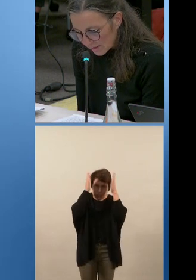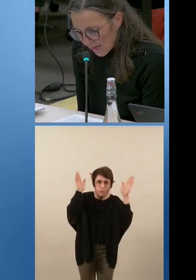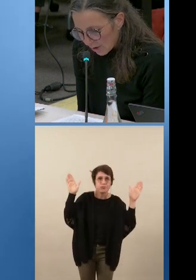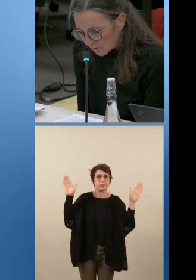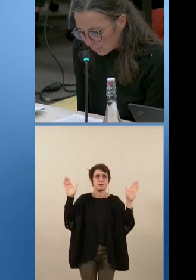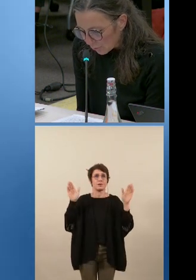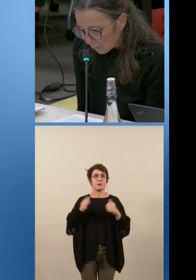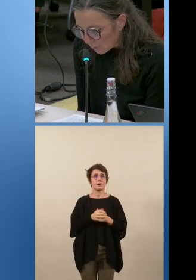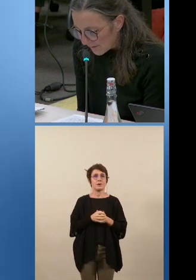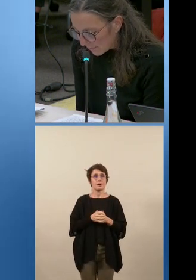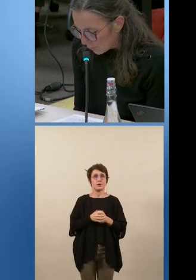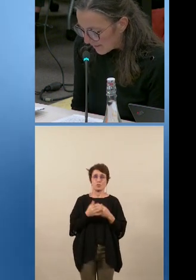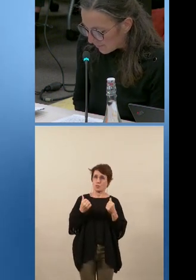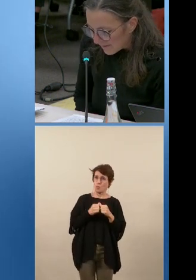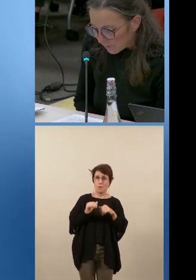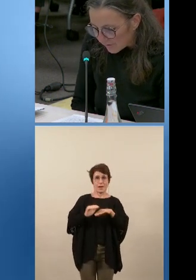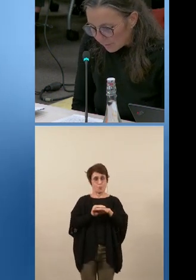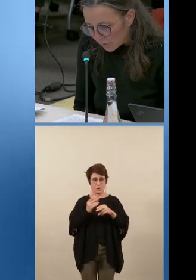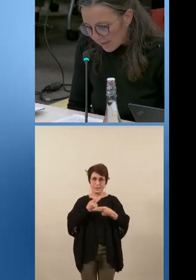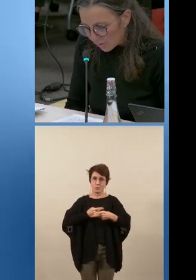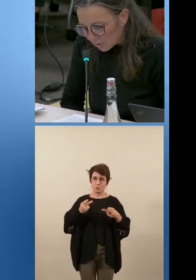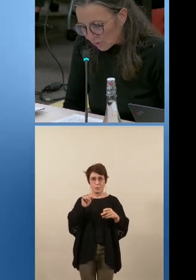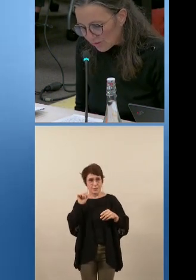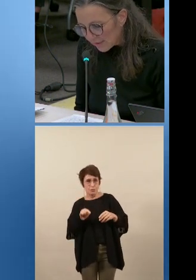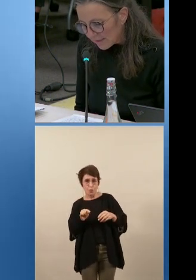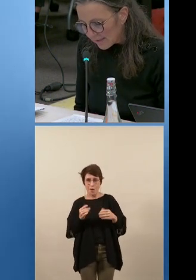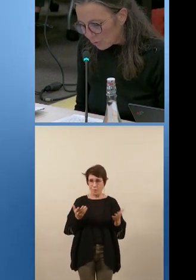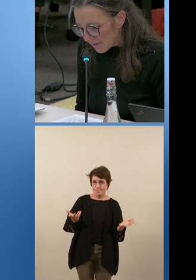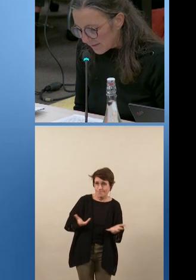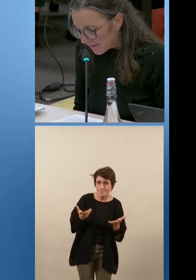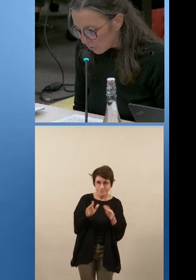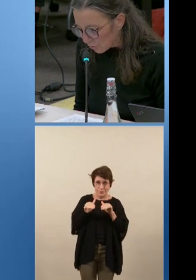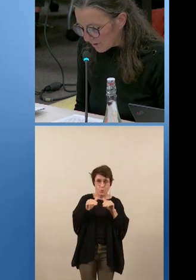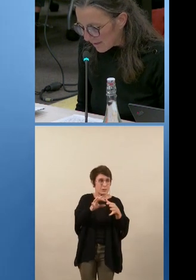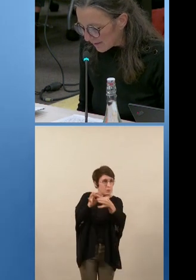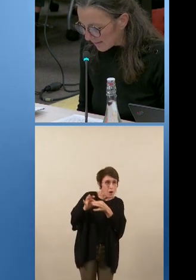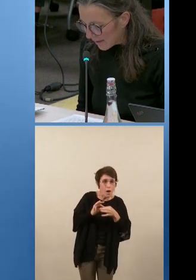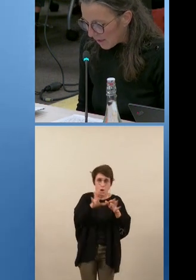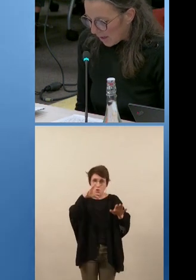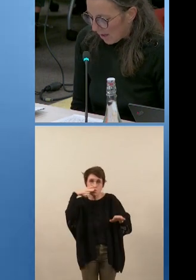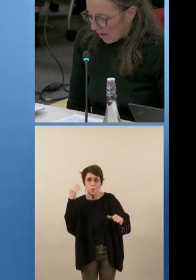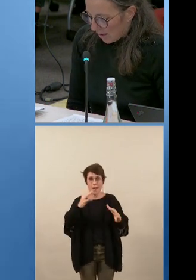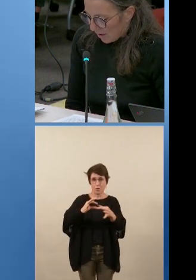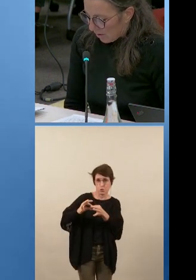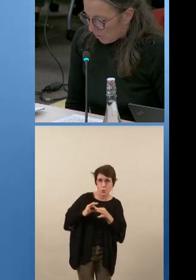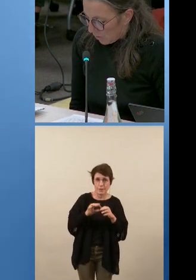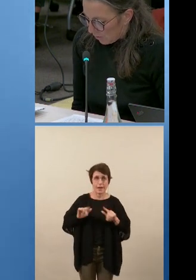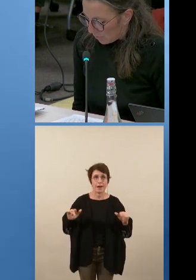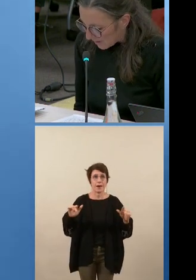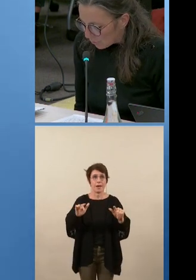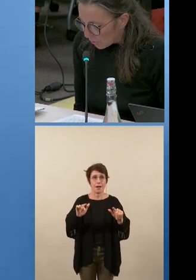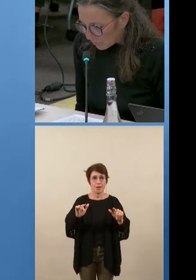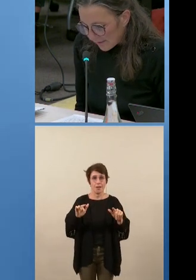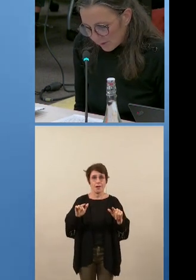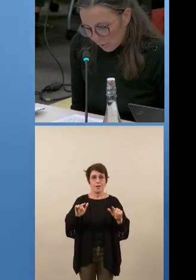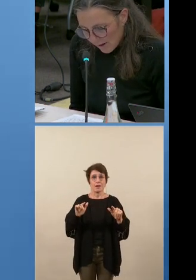aussi l'ensemble de nos politique publique vise à contribuer à entretenir les liens d'humanité et de solidarité au